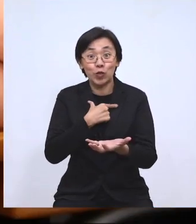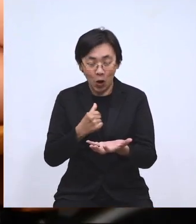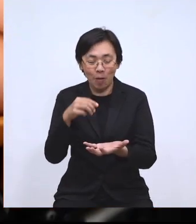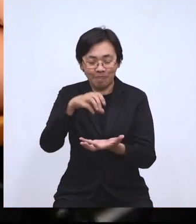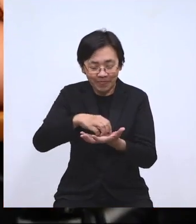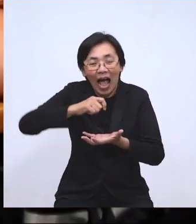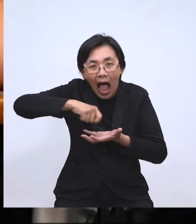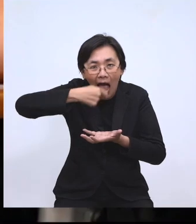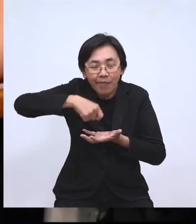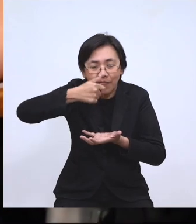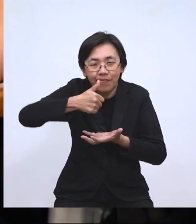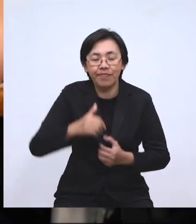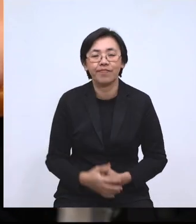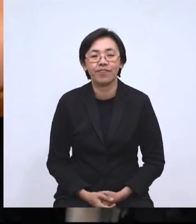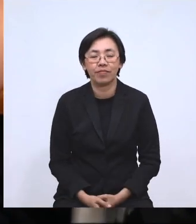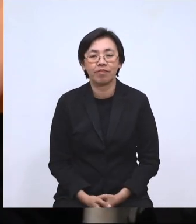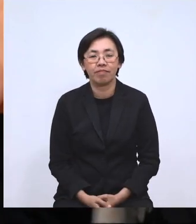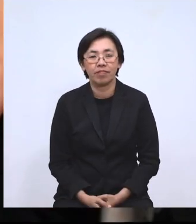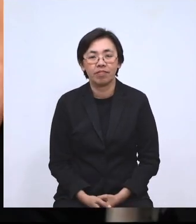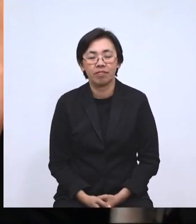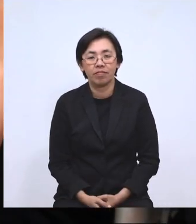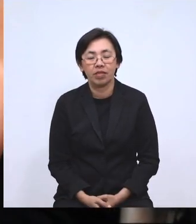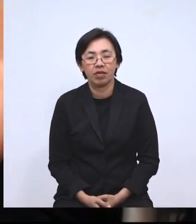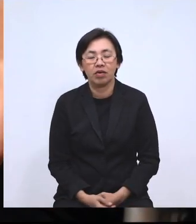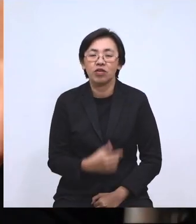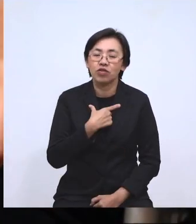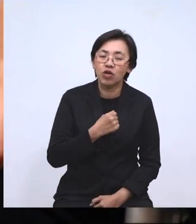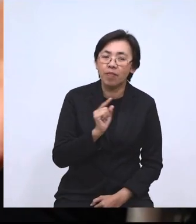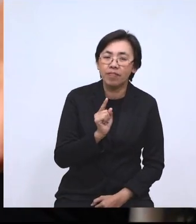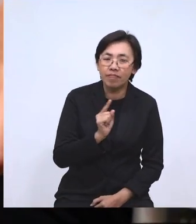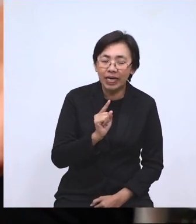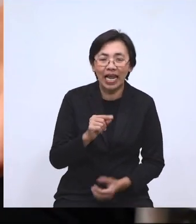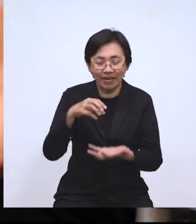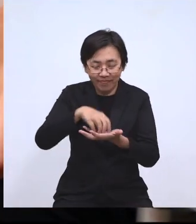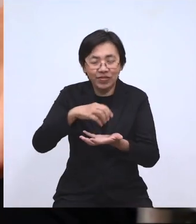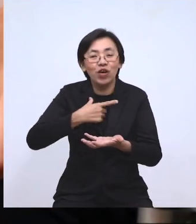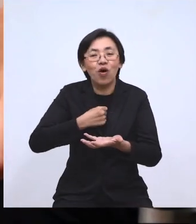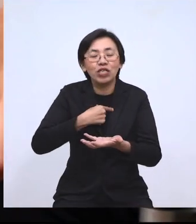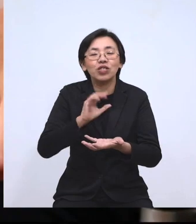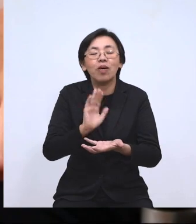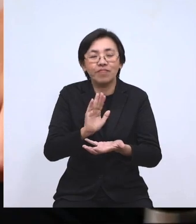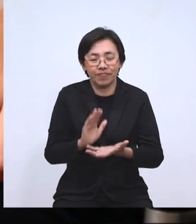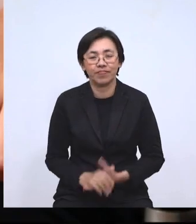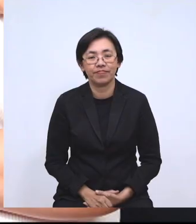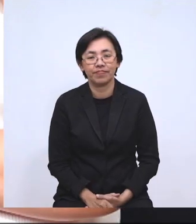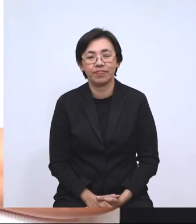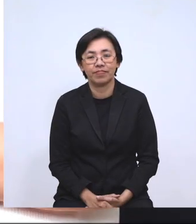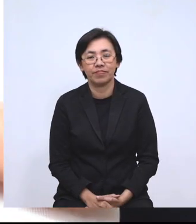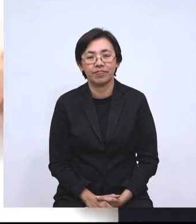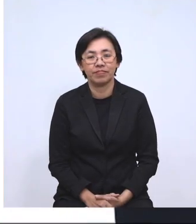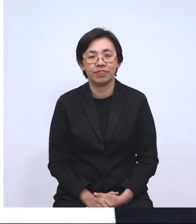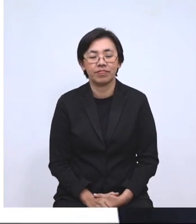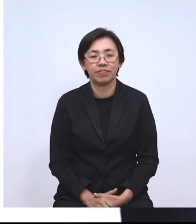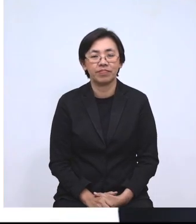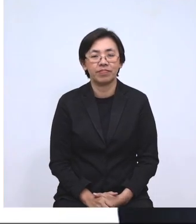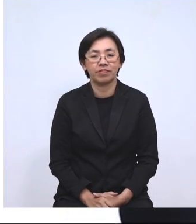กเราต้องเลือกของที่น้องชอบนะคะแล้วของที่น้องชอบเนี่ยบางทีมันมาเป็นชิ้นใหญ่ๆก็ต้องตัดให้เป็นชิ้นเล็กๆในช่วงก่อนใน